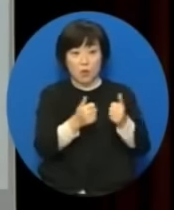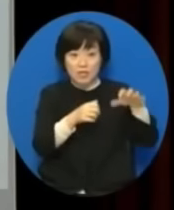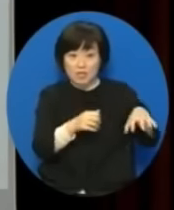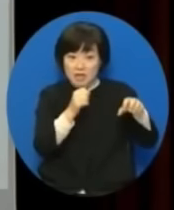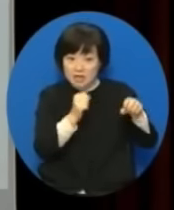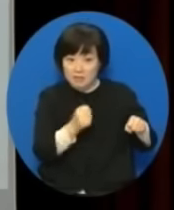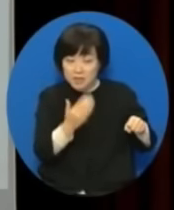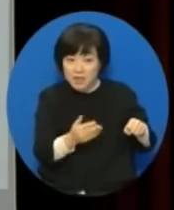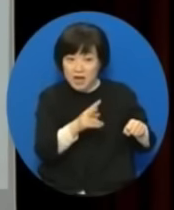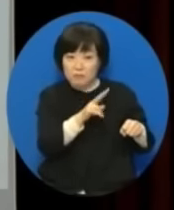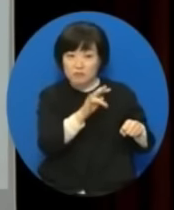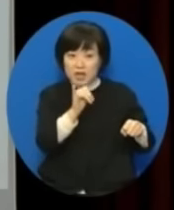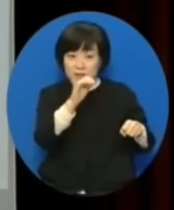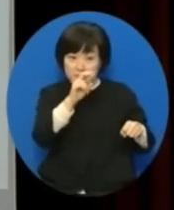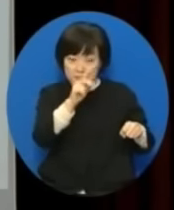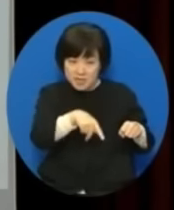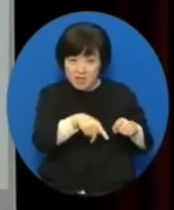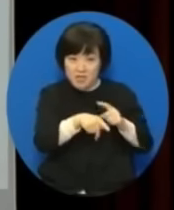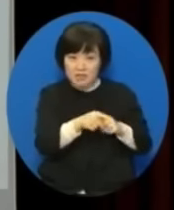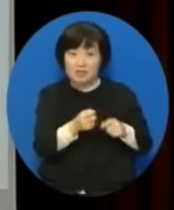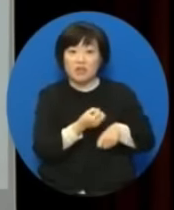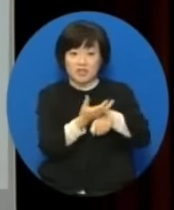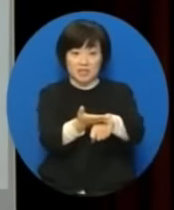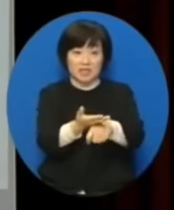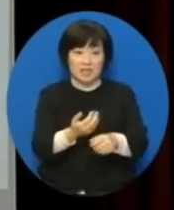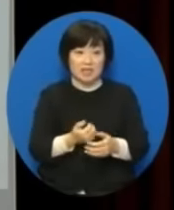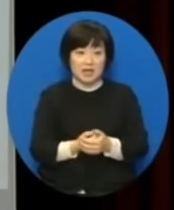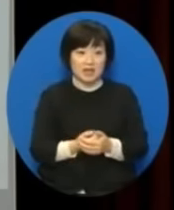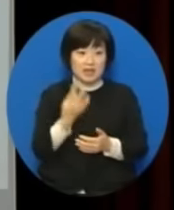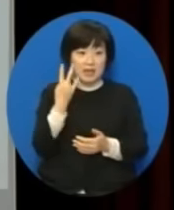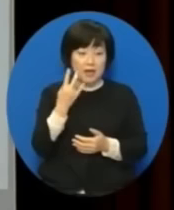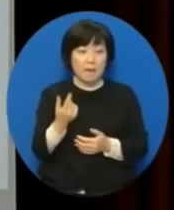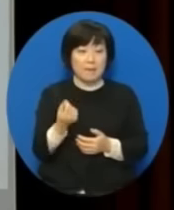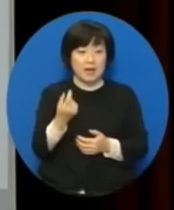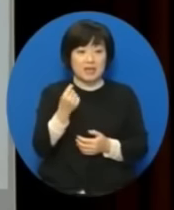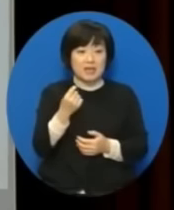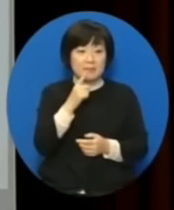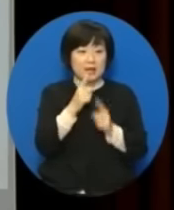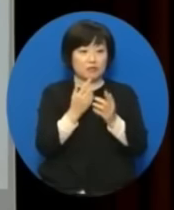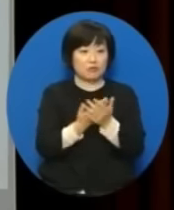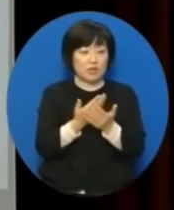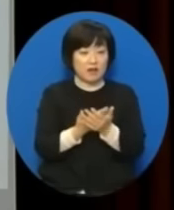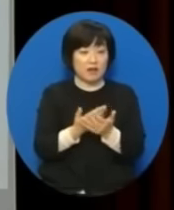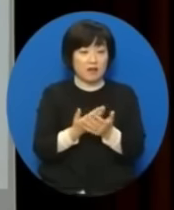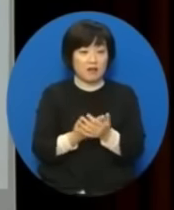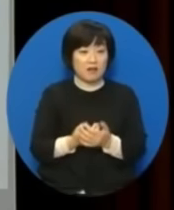테니까 예예. 빨리 전해주세요. 예예. 네. VIP 메시지 가져가.